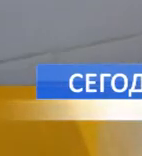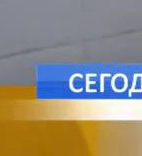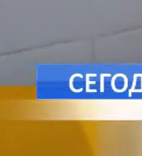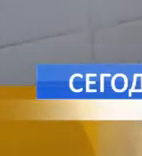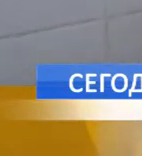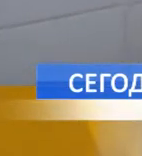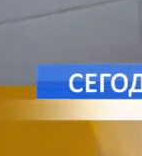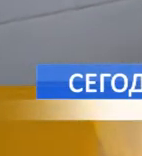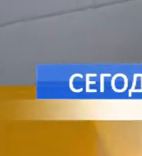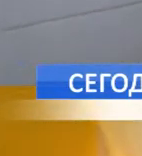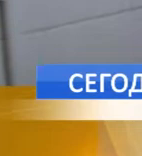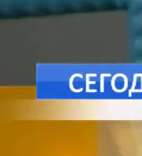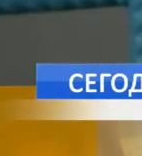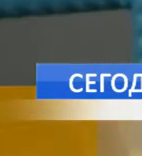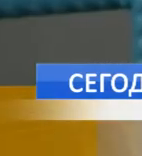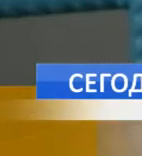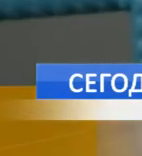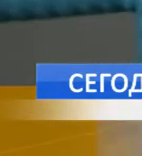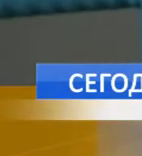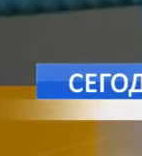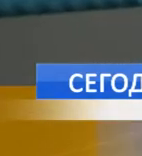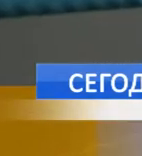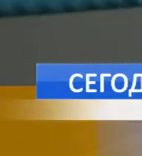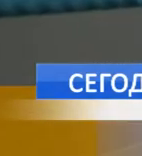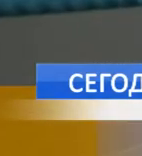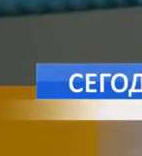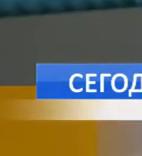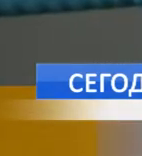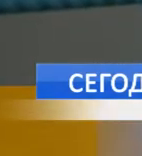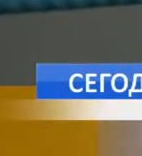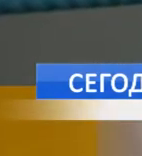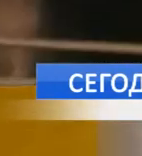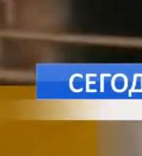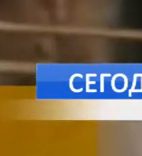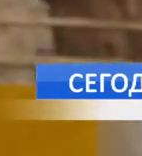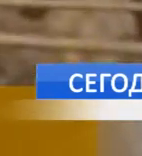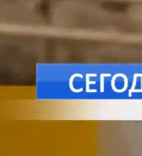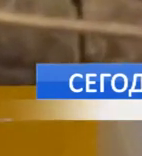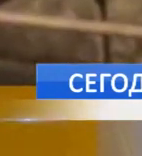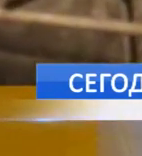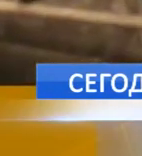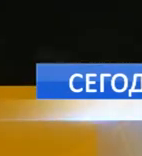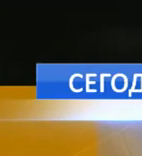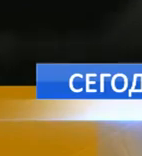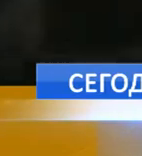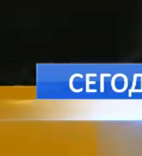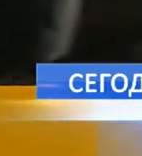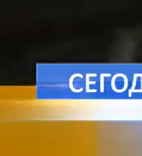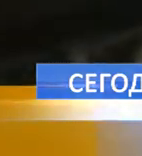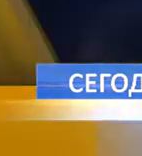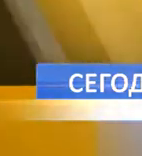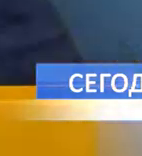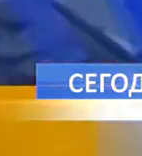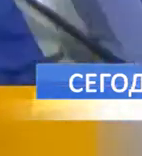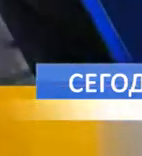Конец Барымте. Полицейские области задержали скотоградов. Сумма ущерба, нанесенная ими, более 20 миллионов тенге.